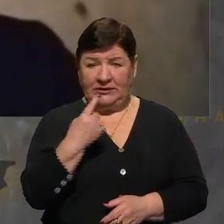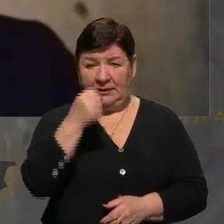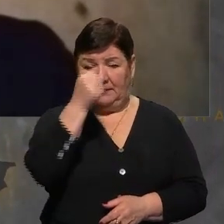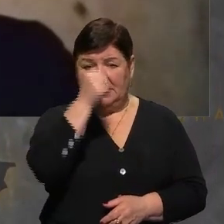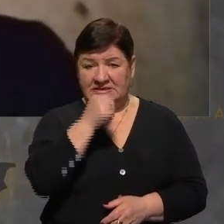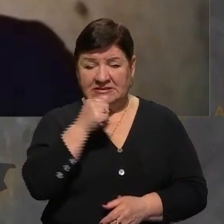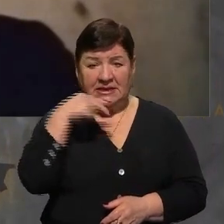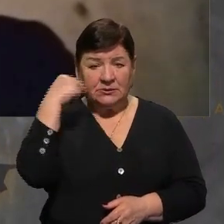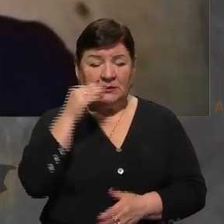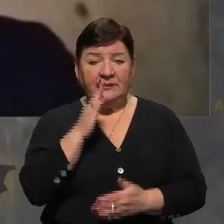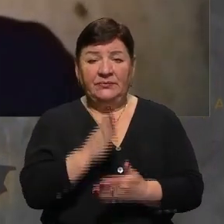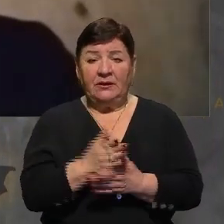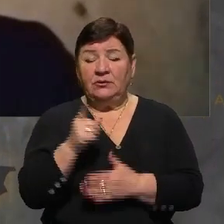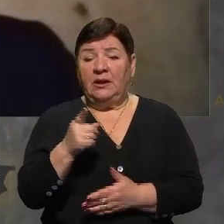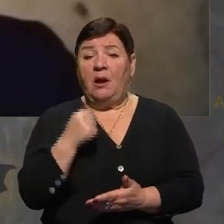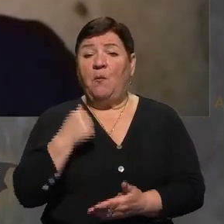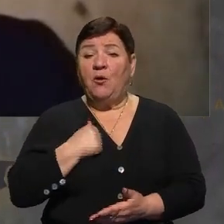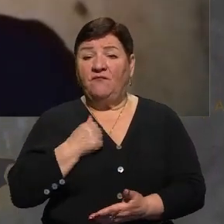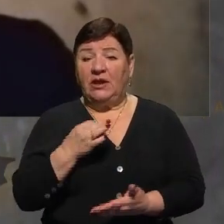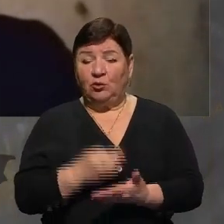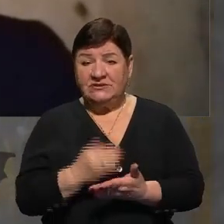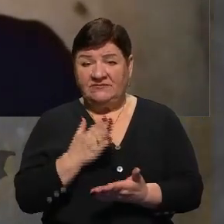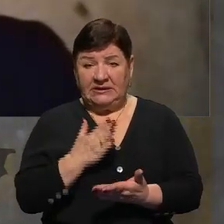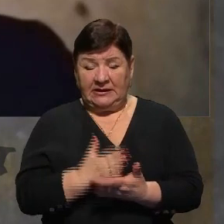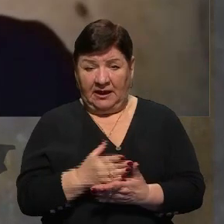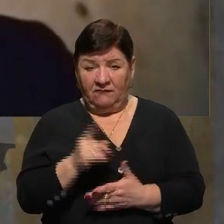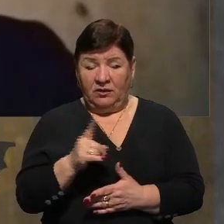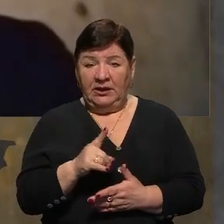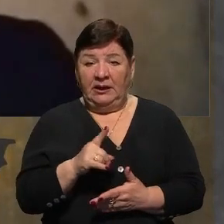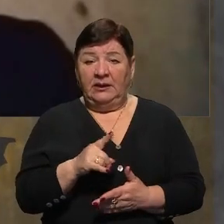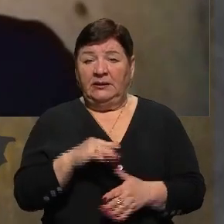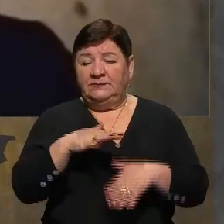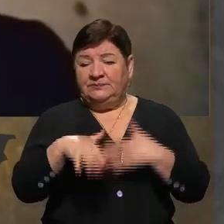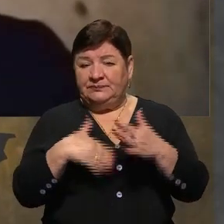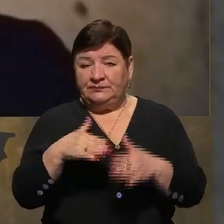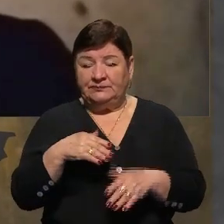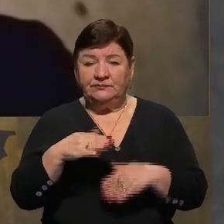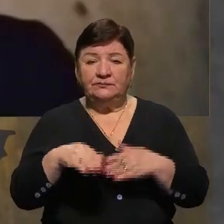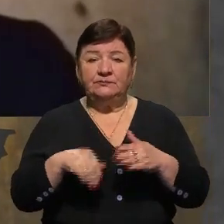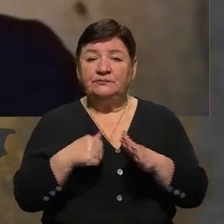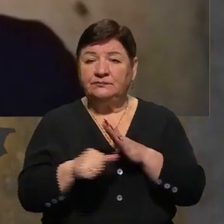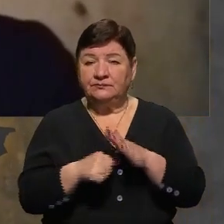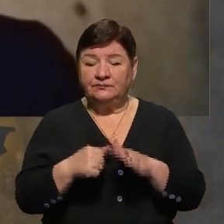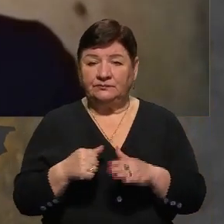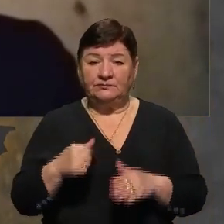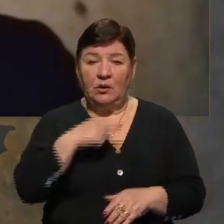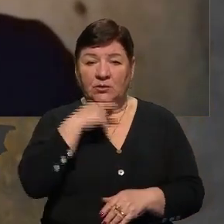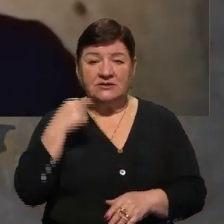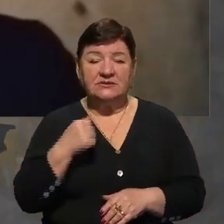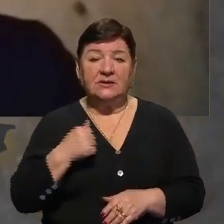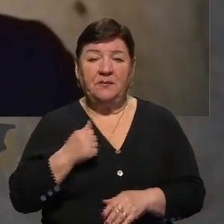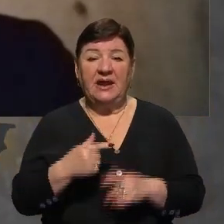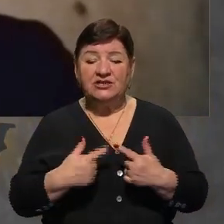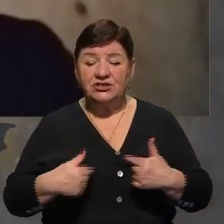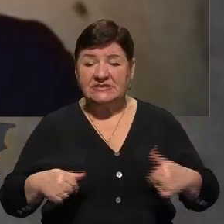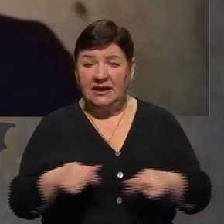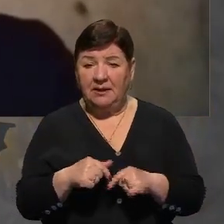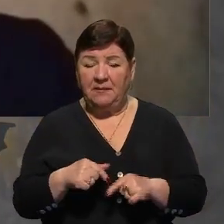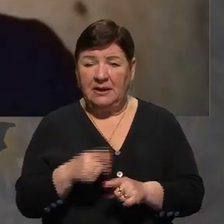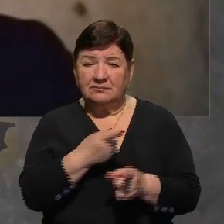вони мають бойовий досвід, плюс вони перемішані з кадровими російськими частинами. Є ті ж самі мотострілецькі